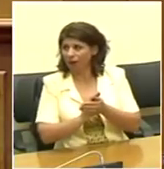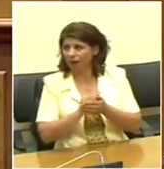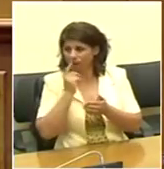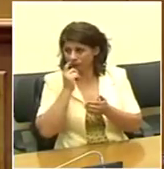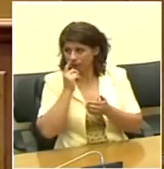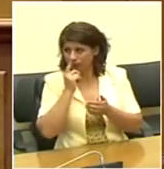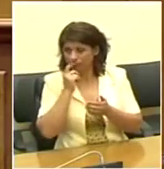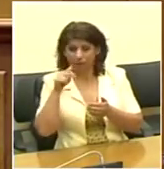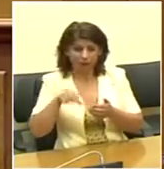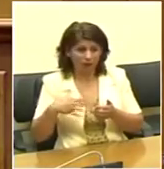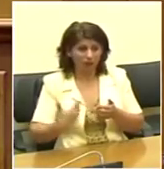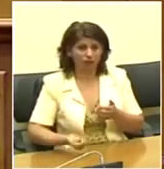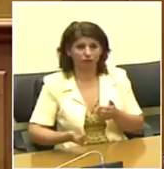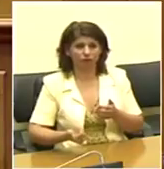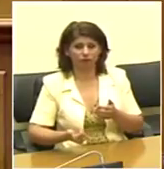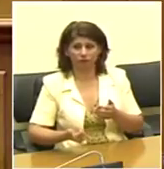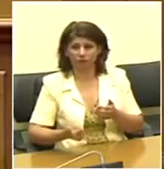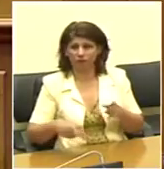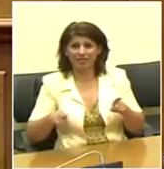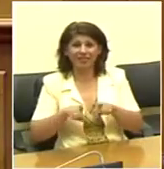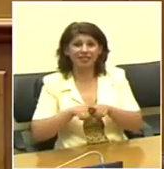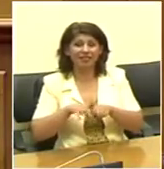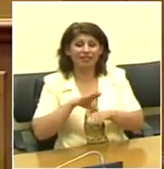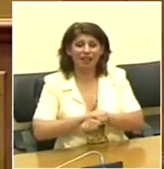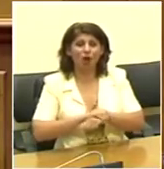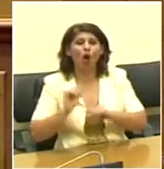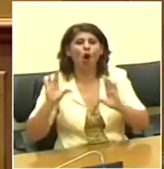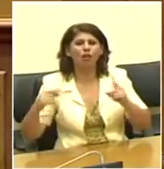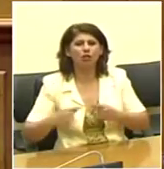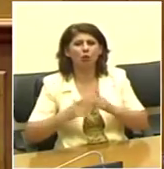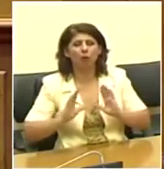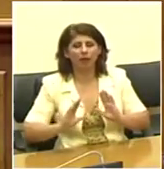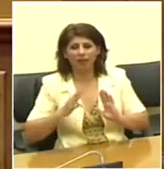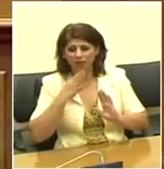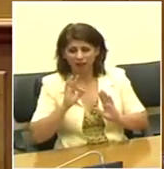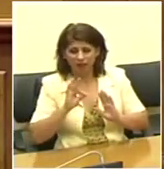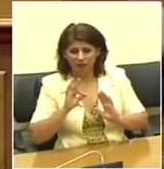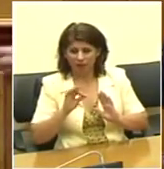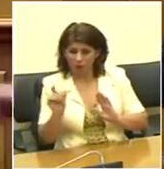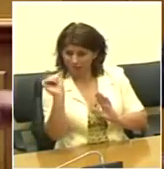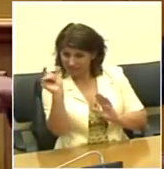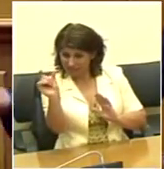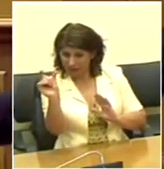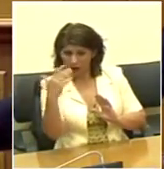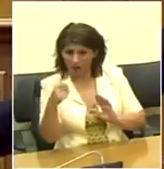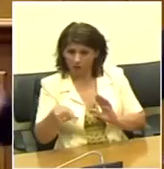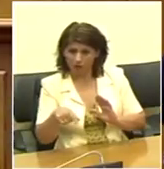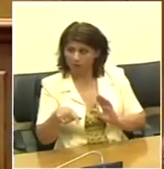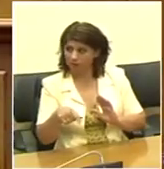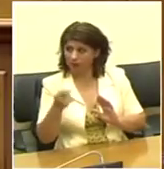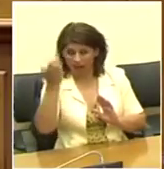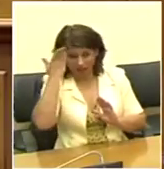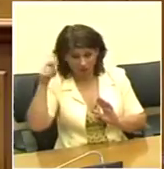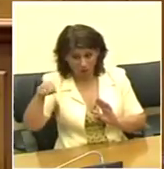εδώ έχουμε σημαίνοντα χωρίς σημαινόμενα. Δηλαδή, έχουμε το σήμα ότι εδώ είναι κάτι ακριβό εδώ